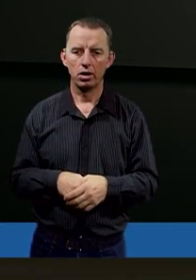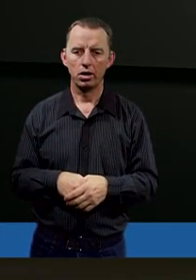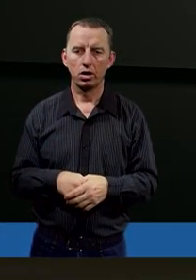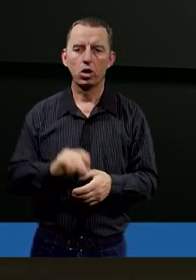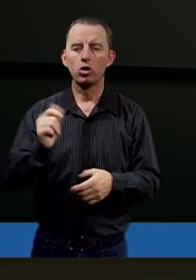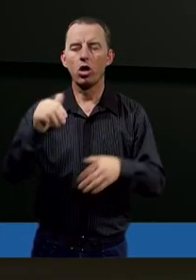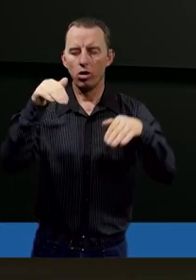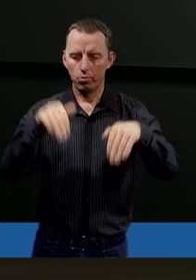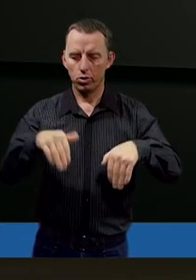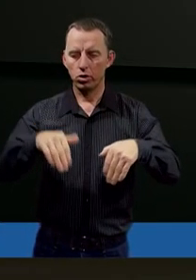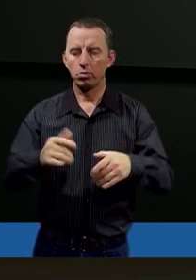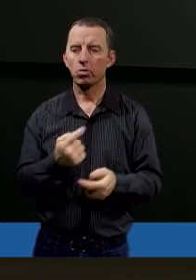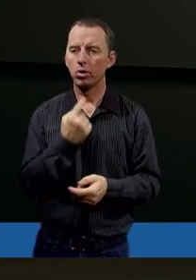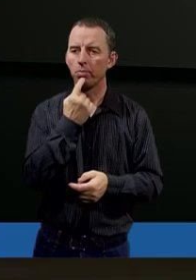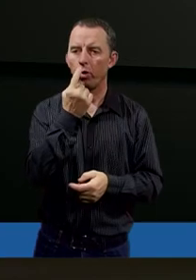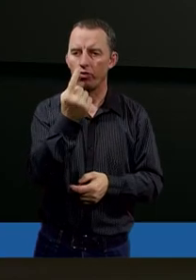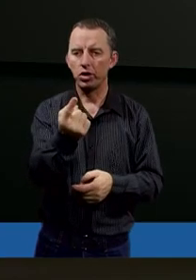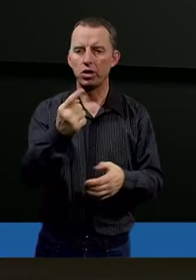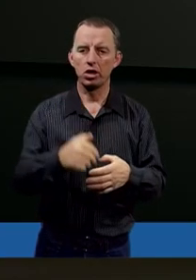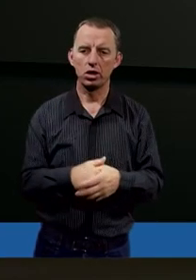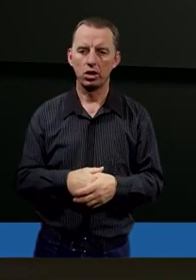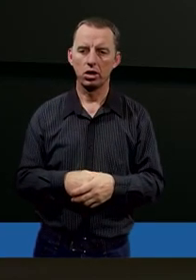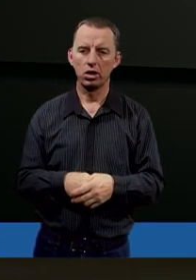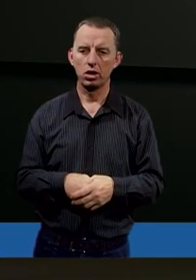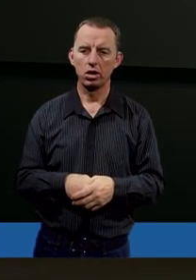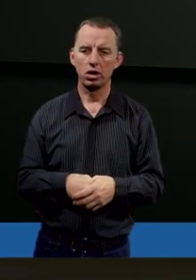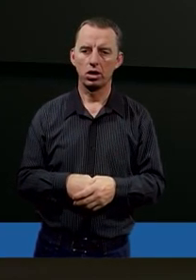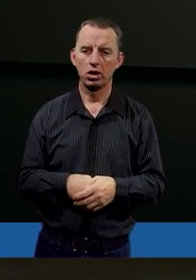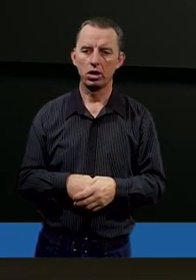Co byśmy mogli powiedzieć?